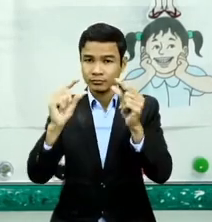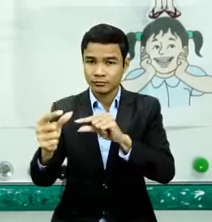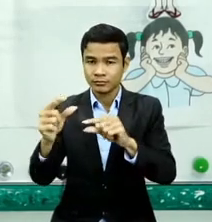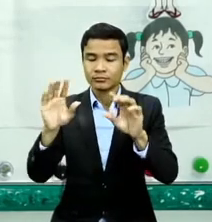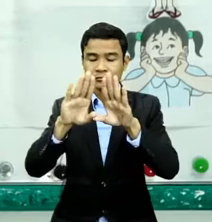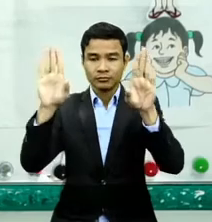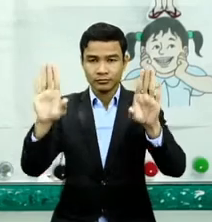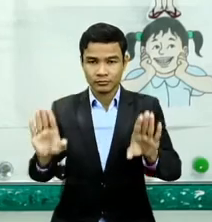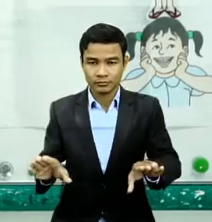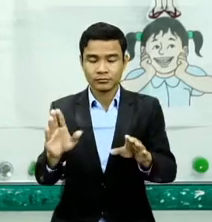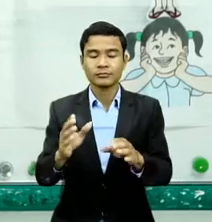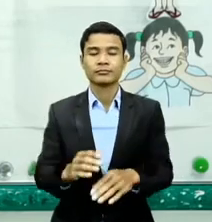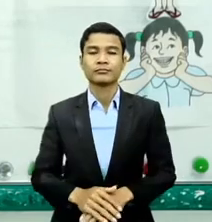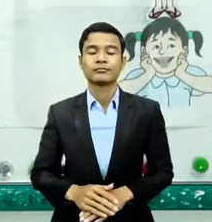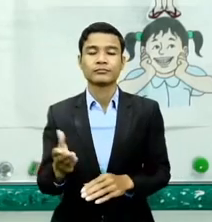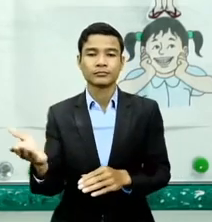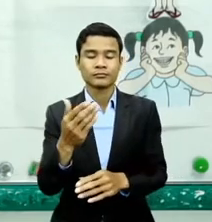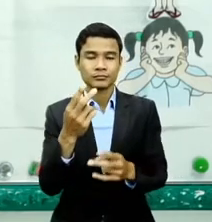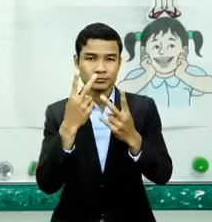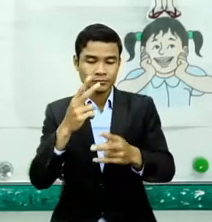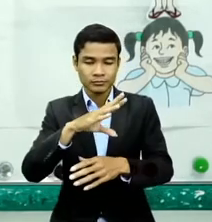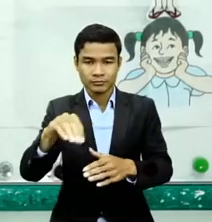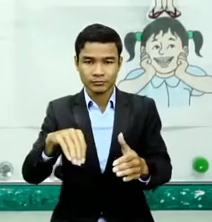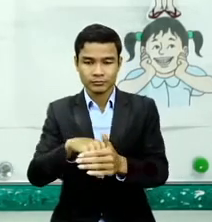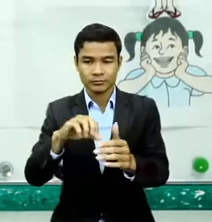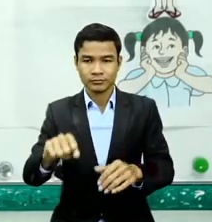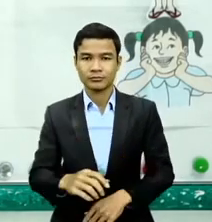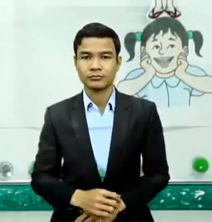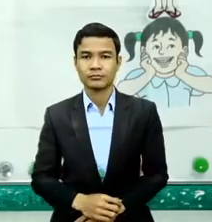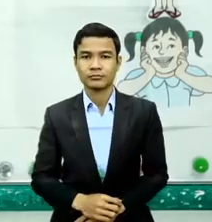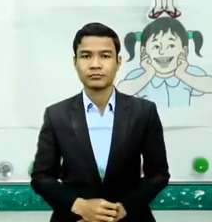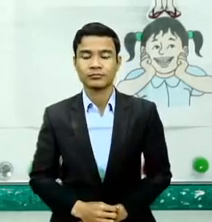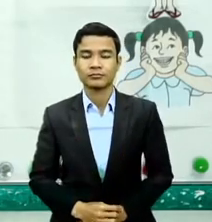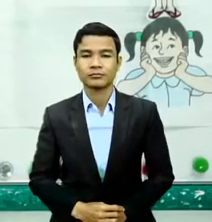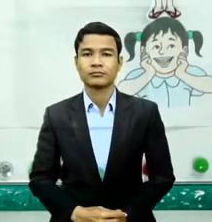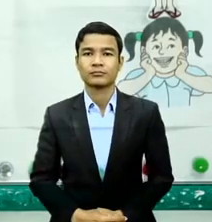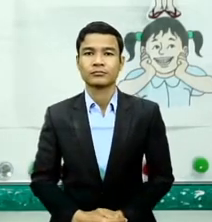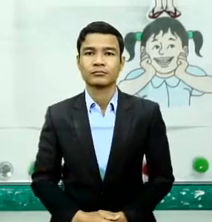lược đã khiền. Chà, được chứ nế, dương tự tiếng tốt tình ổn này.